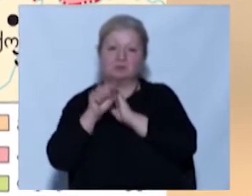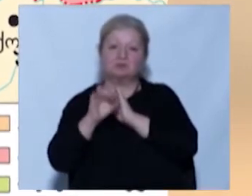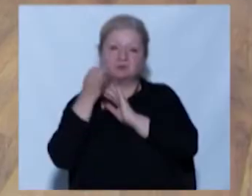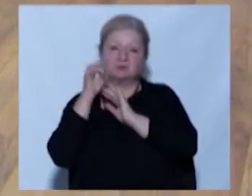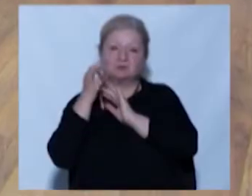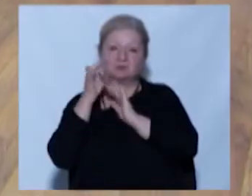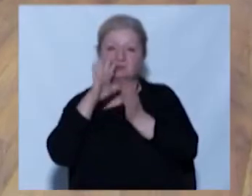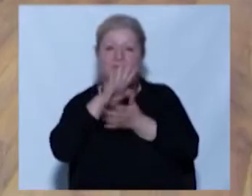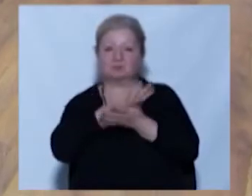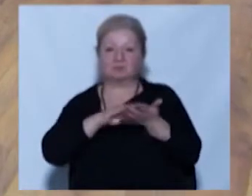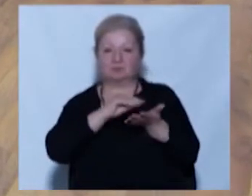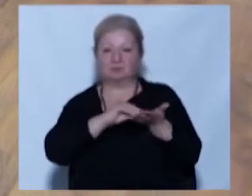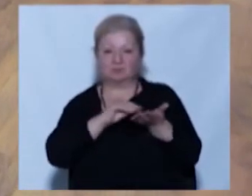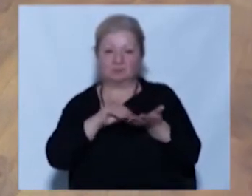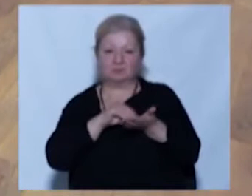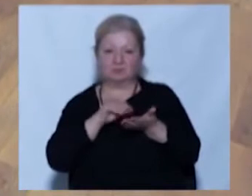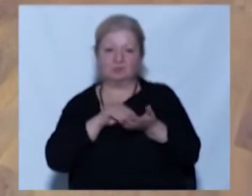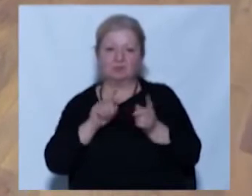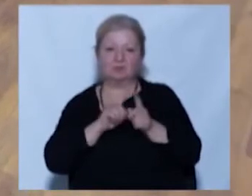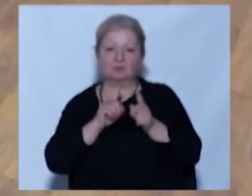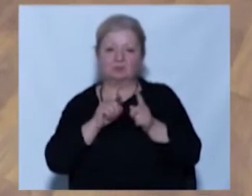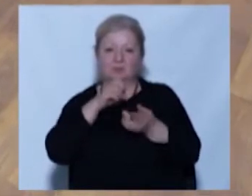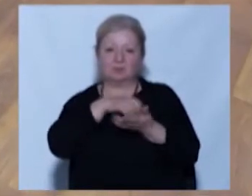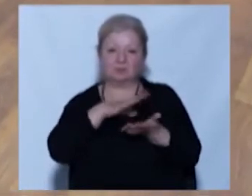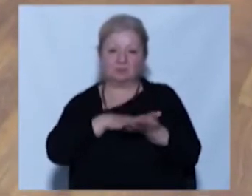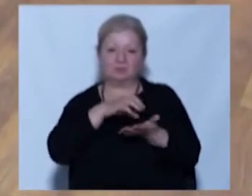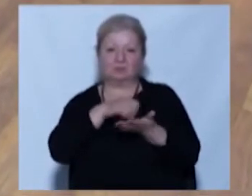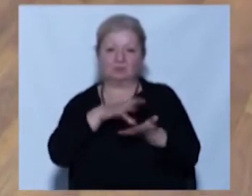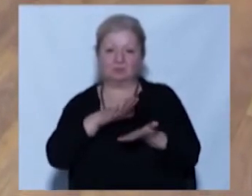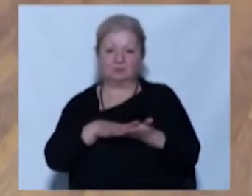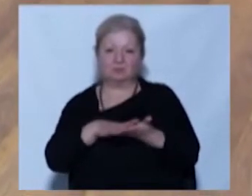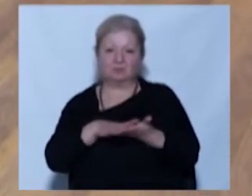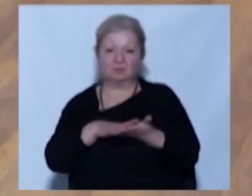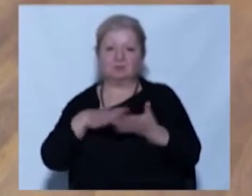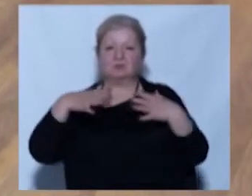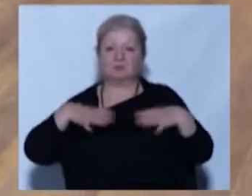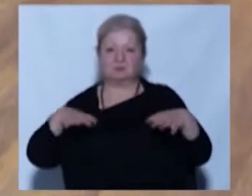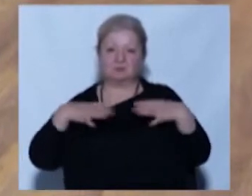დაწყებული ის ისტორიული თხზულებები, რომლებიც აღწერენ